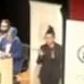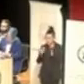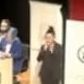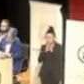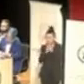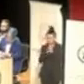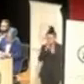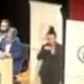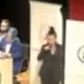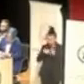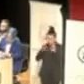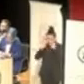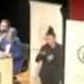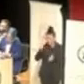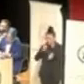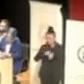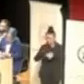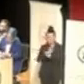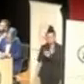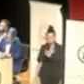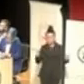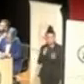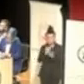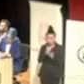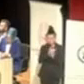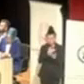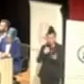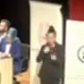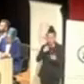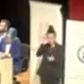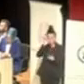temel kuralları içeren bilgi notları da